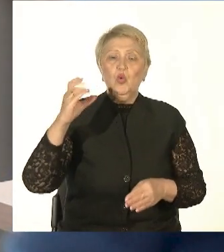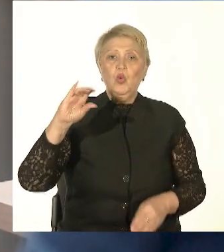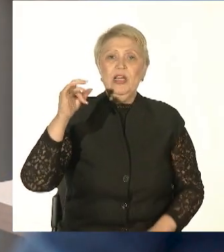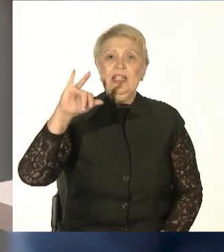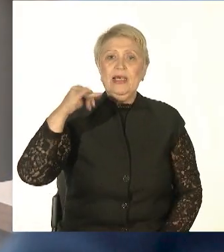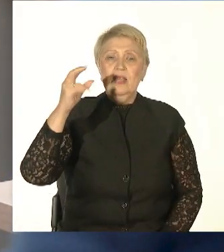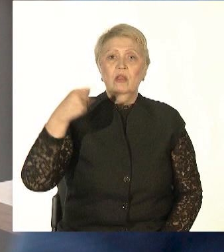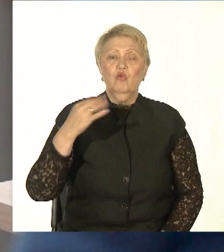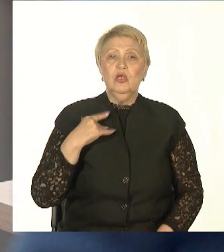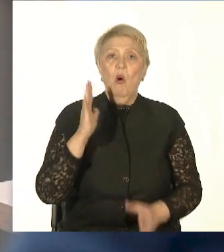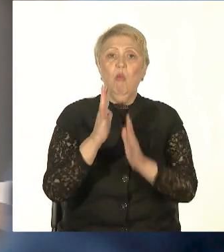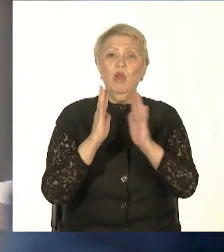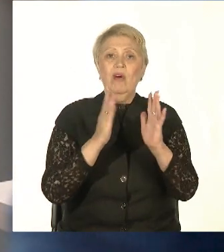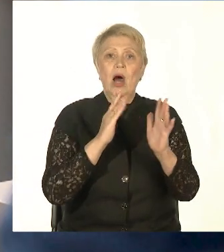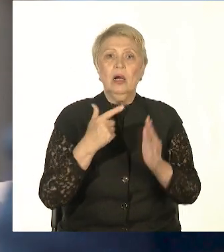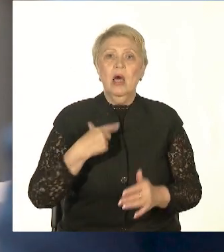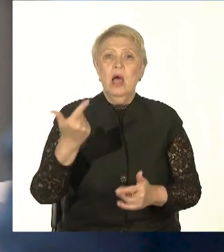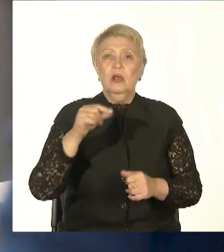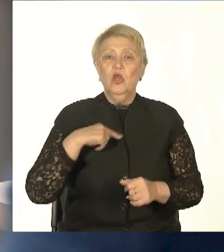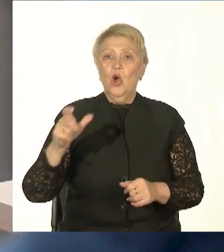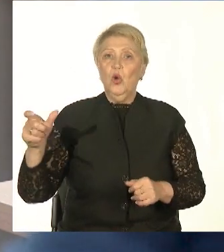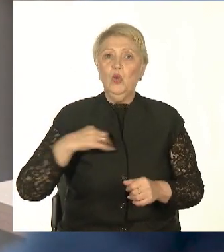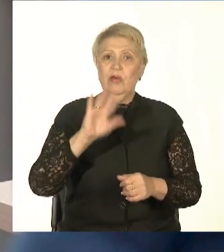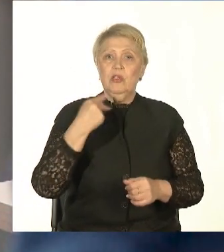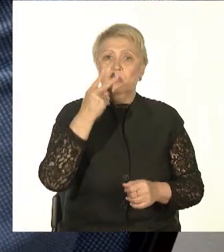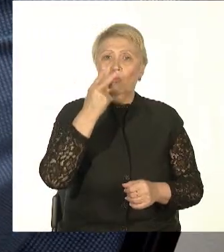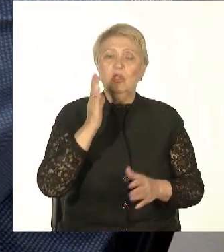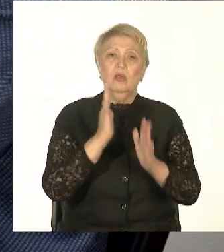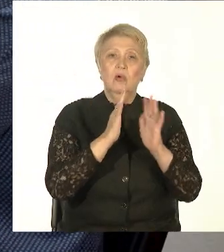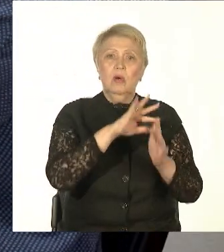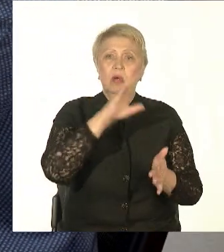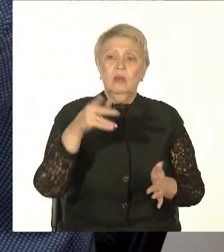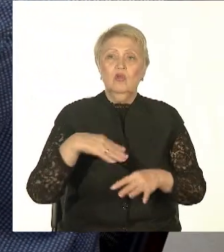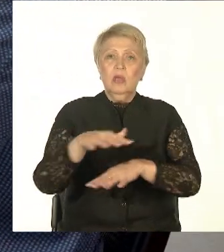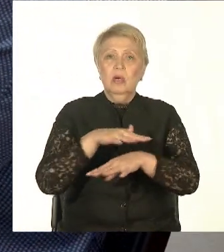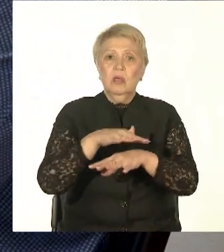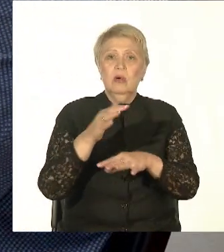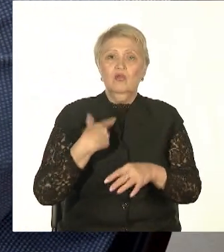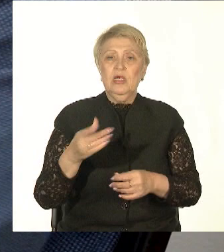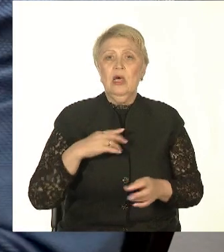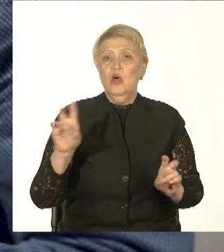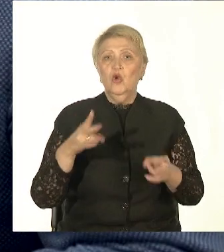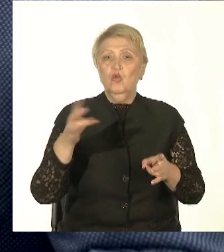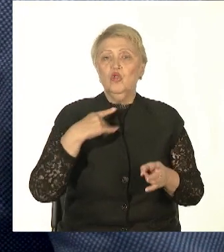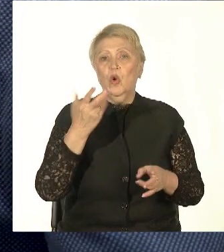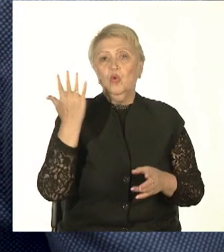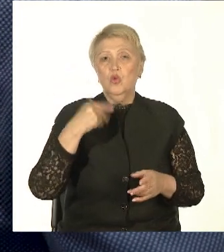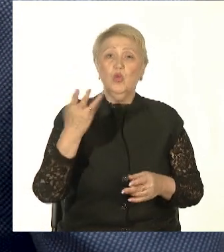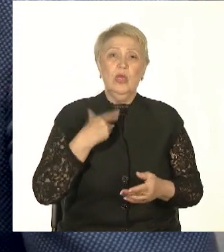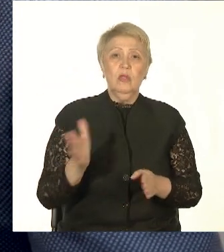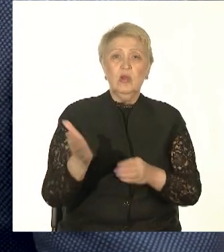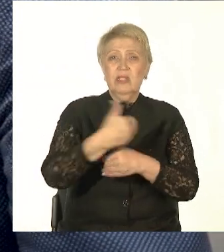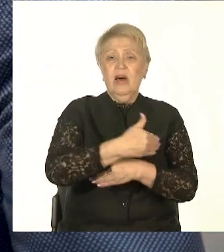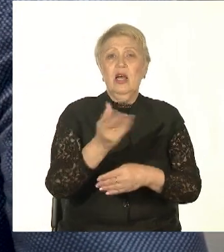раз транзитная пешеходная связь, где люди идут, они воспринимают, читают. То есть не надо куда-то сворачивать там в сторонку, специально уходить в какую-то